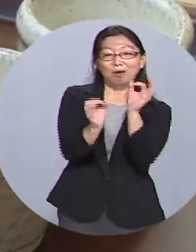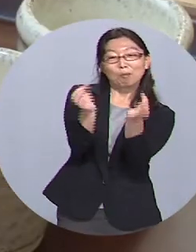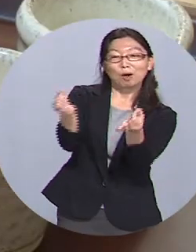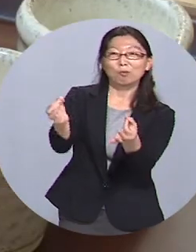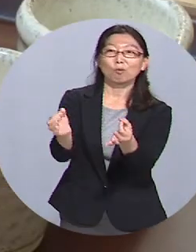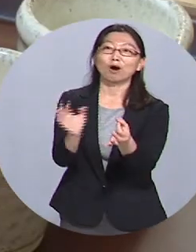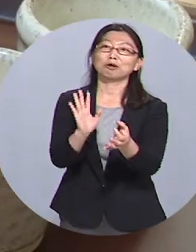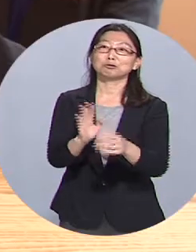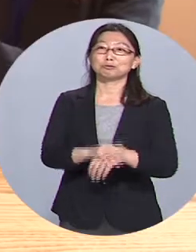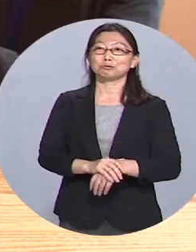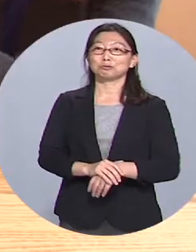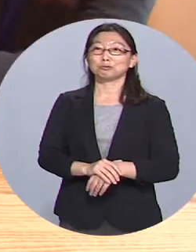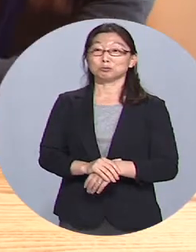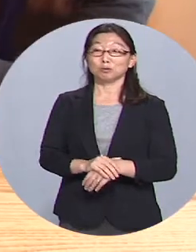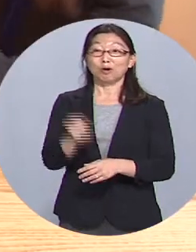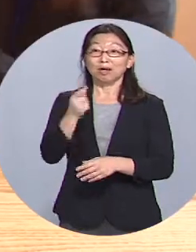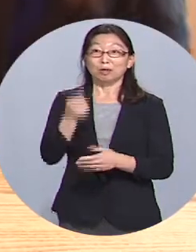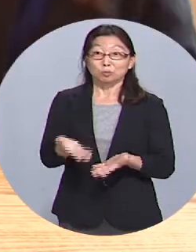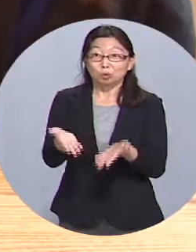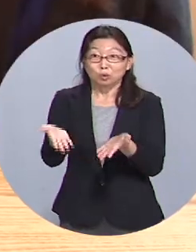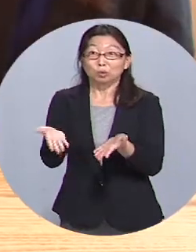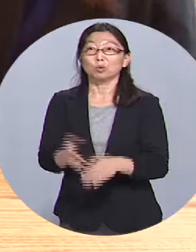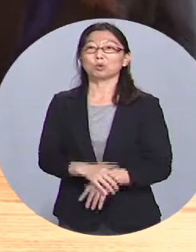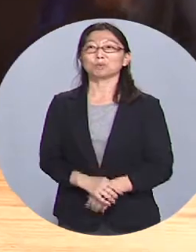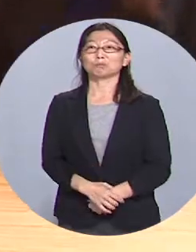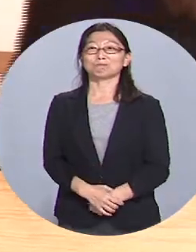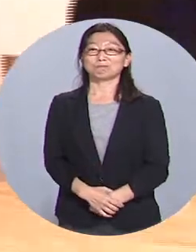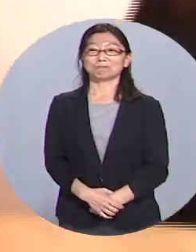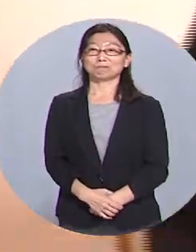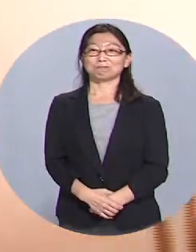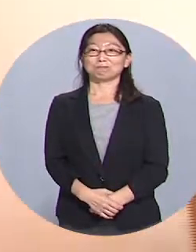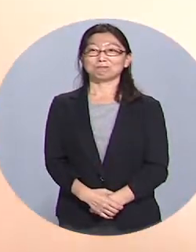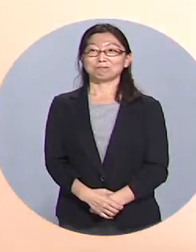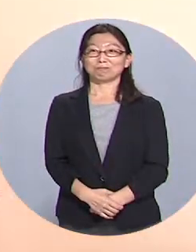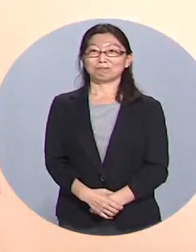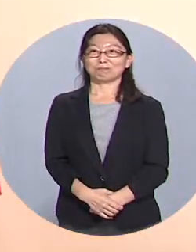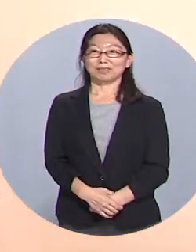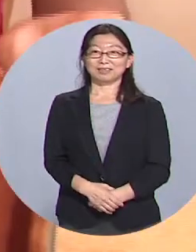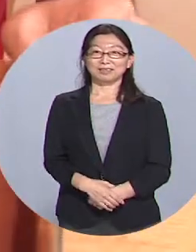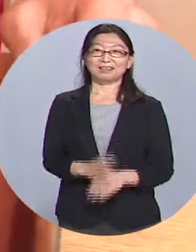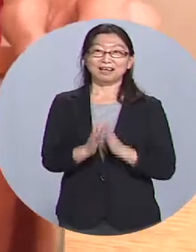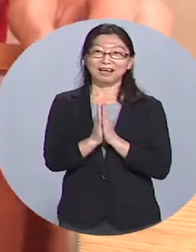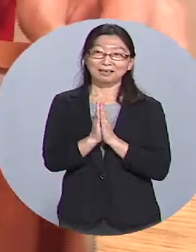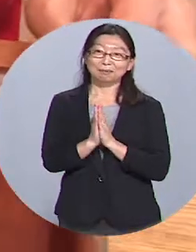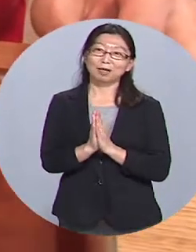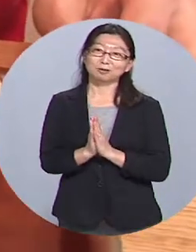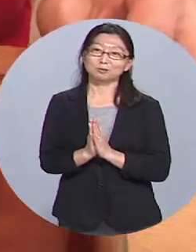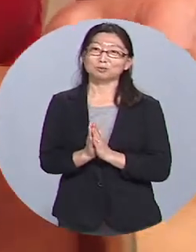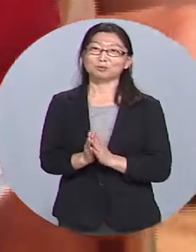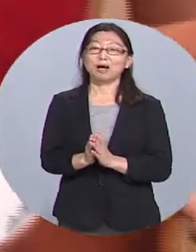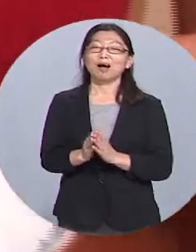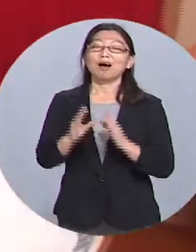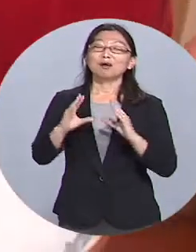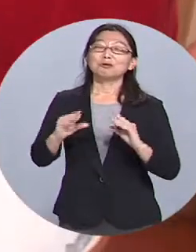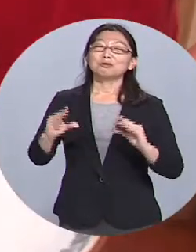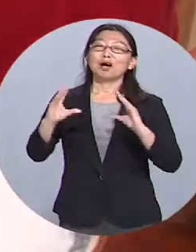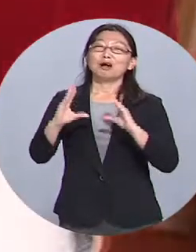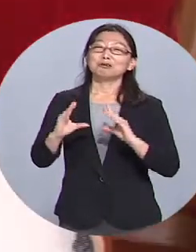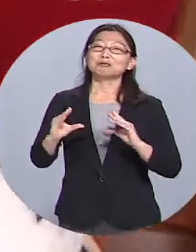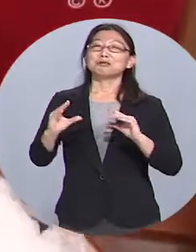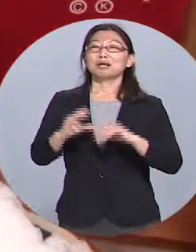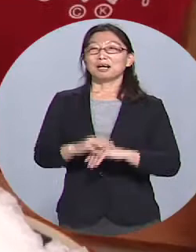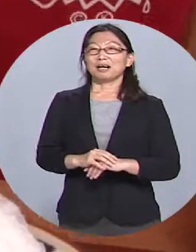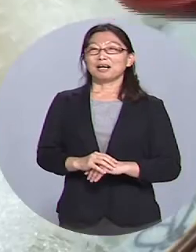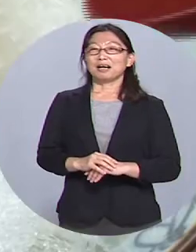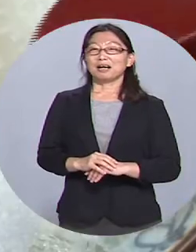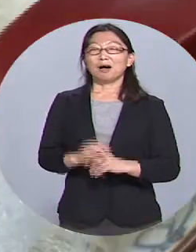よ。 溶けてしまいますので、はい、どうぞ召し上がってください。 あ、いいんですか？ はい、 すいません、いただきます。あー柔らかい。 聞いて